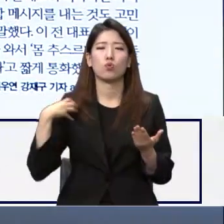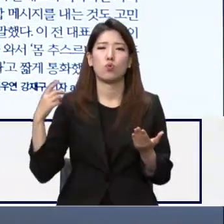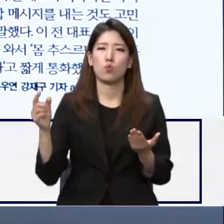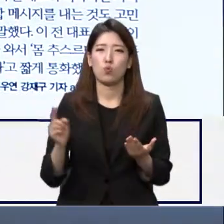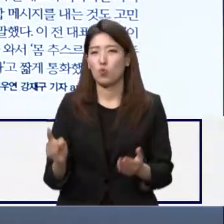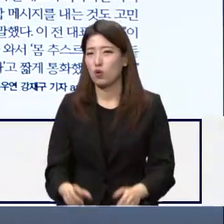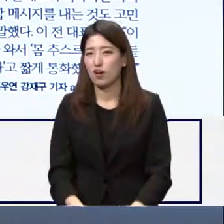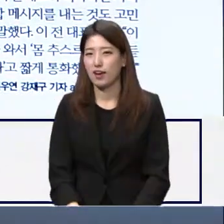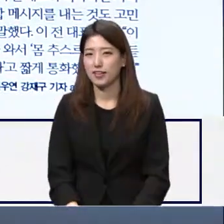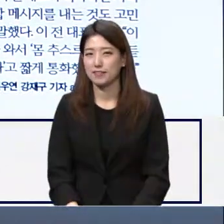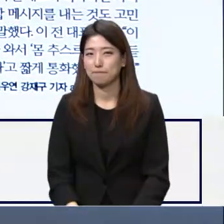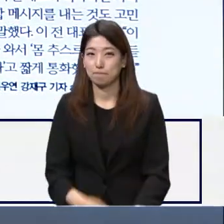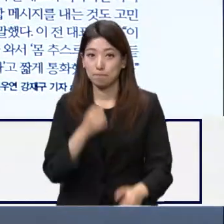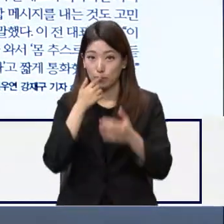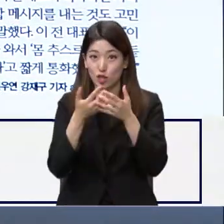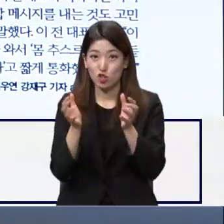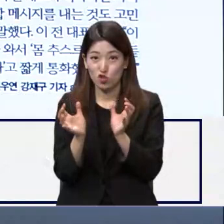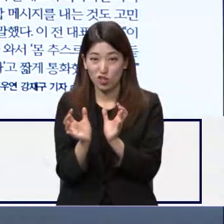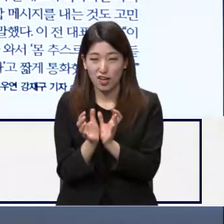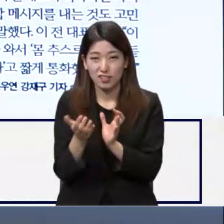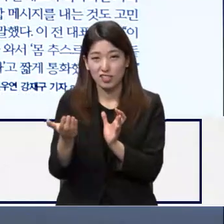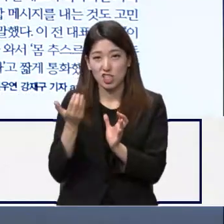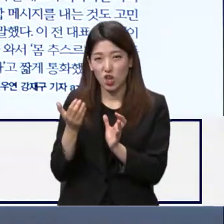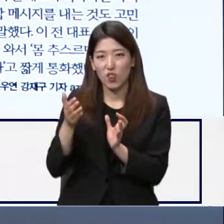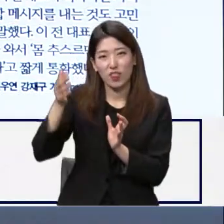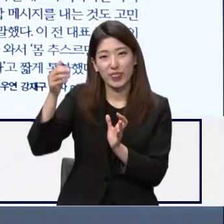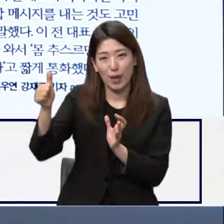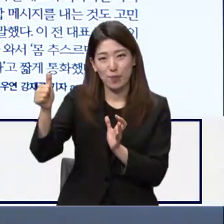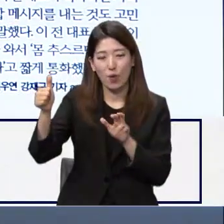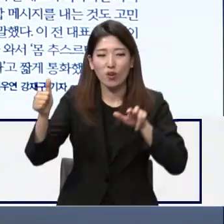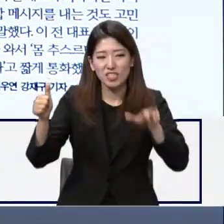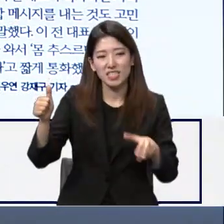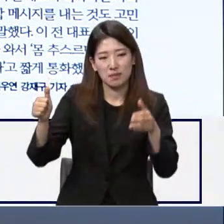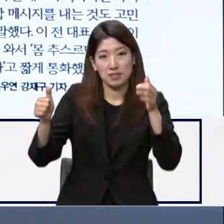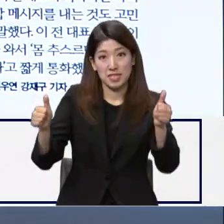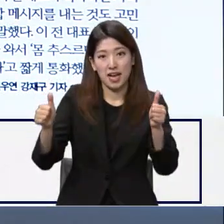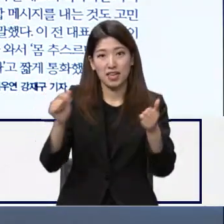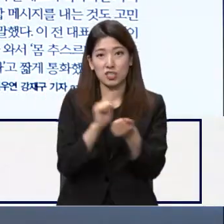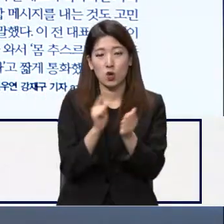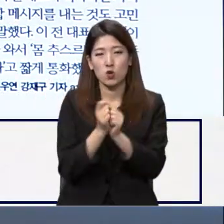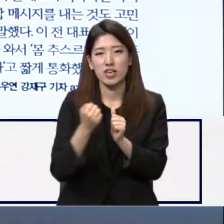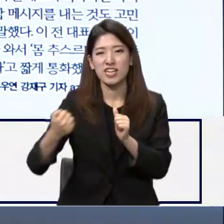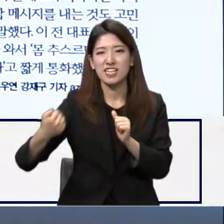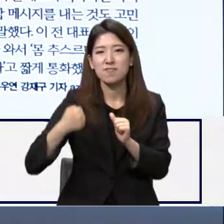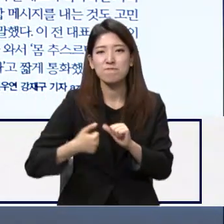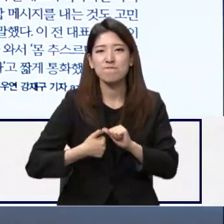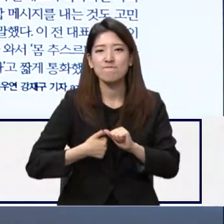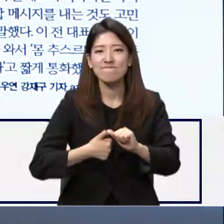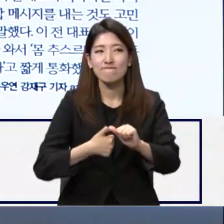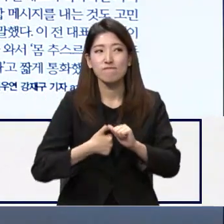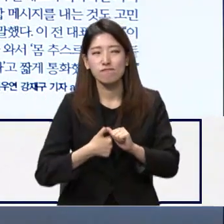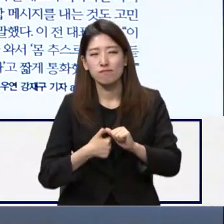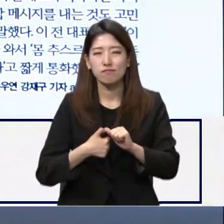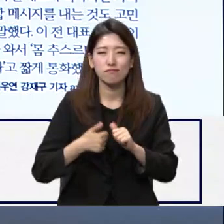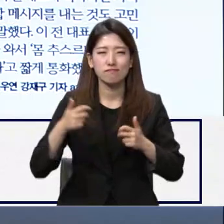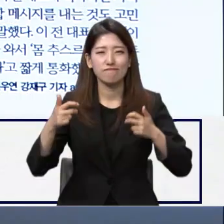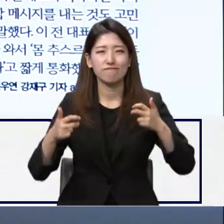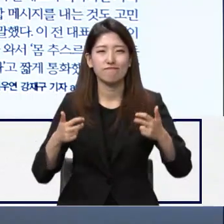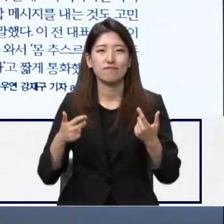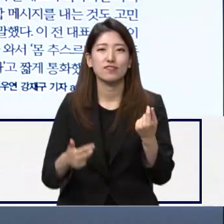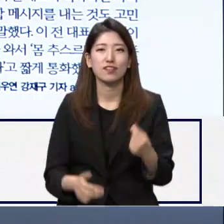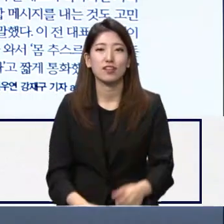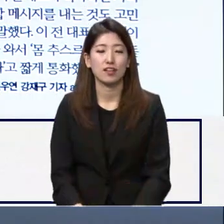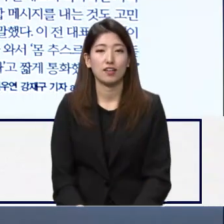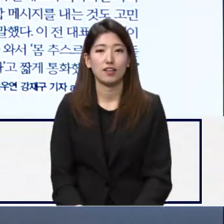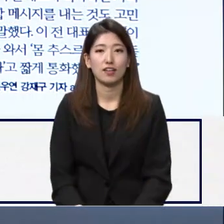두 대표의 약간 신경전 느낌이 있다라고 말씀을 주셨는데 근데 그렇다고 한다면 김동원 위원님 지금 이재명